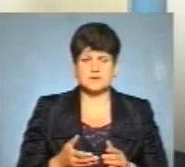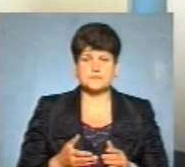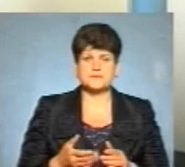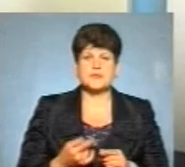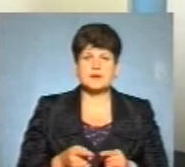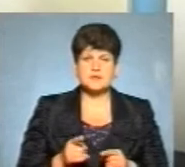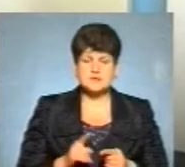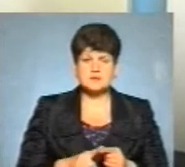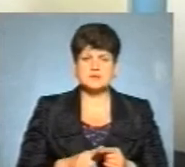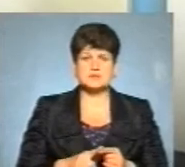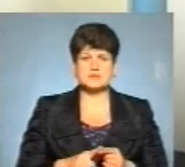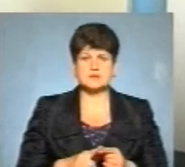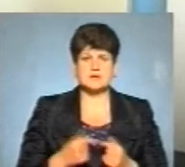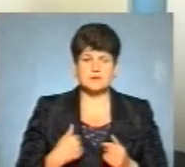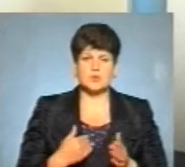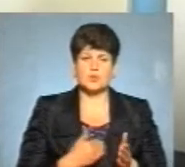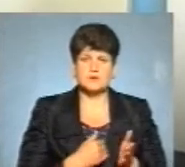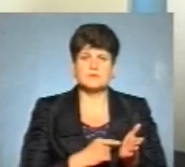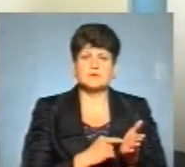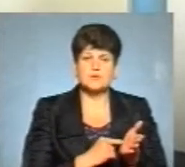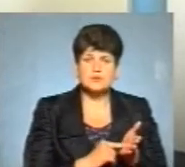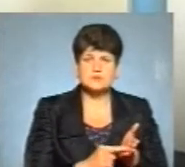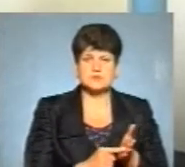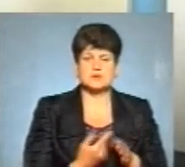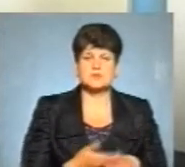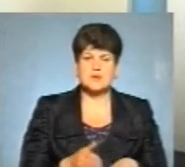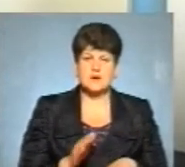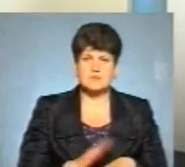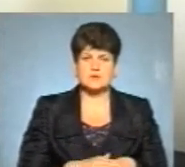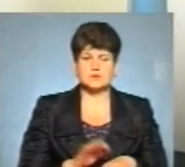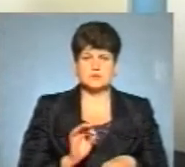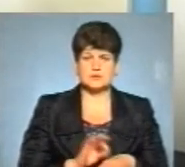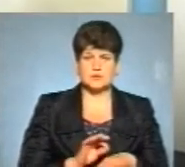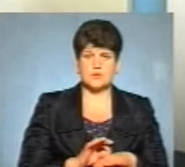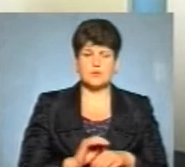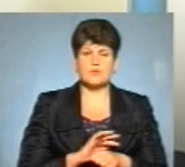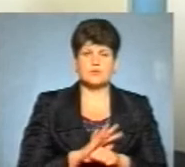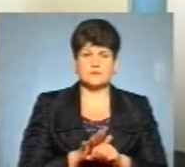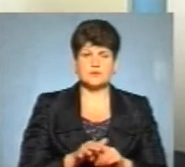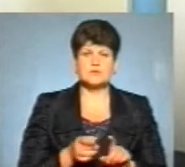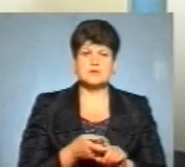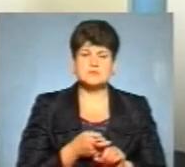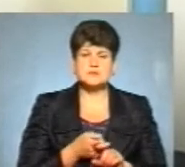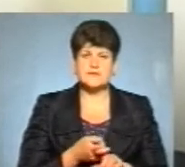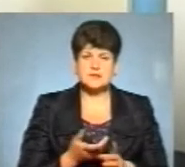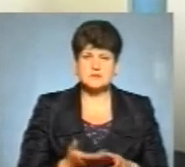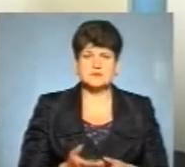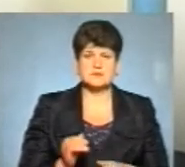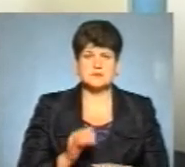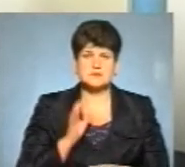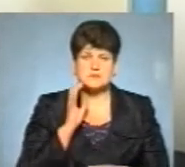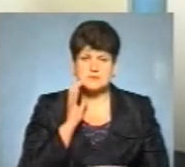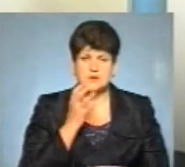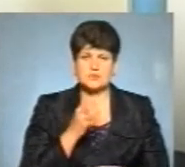це якраз я хотів би наголосити на важкості перебігу коронавірусної інфекції і